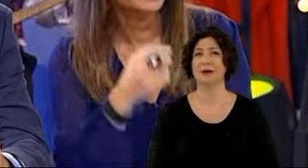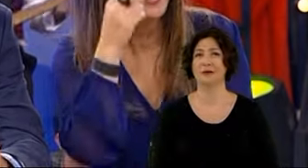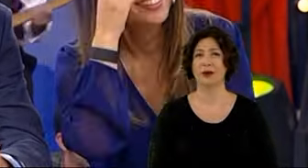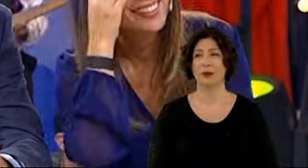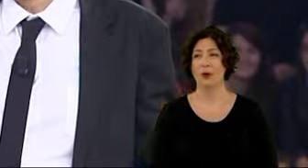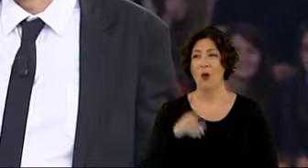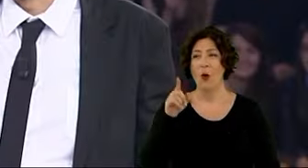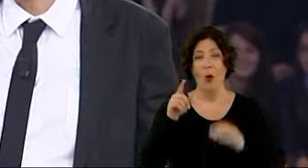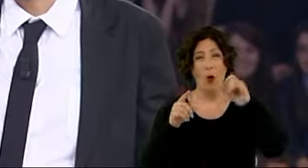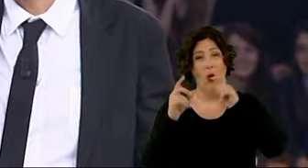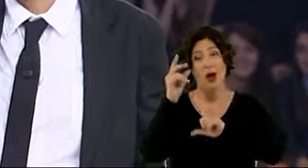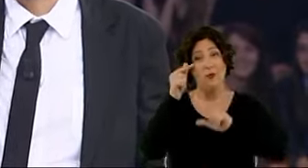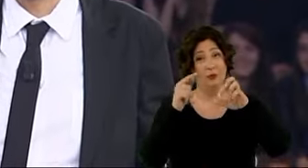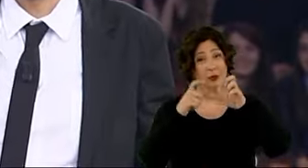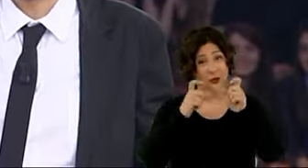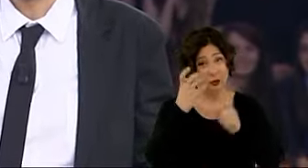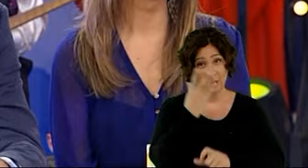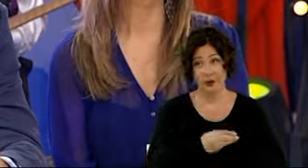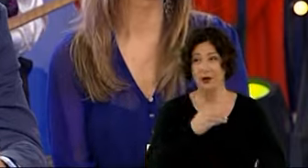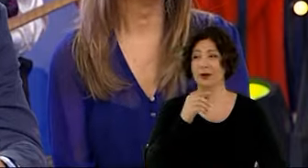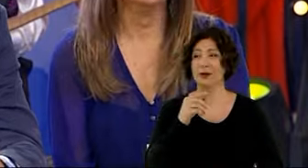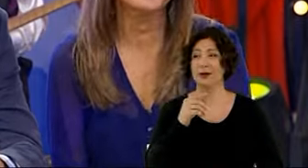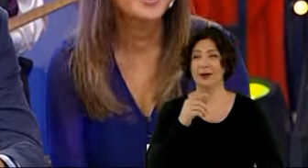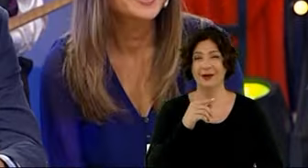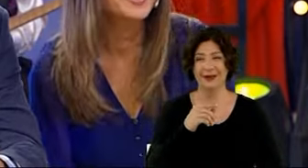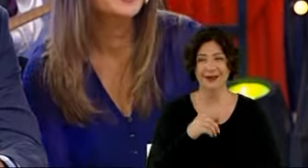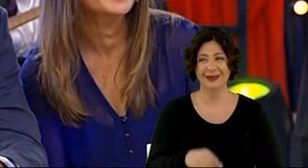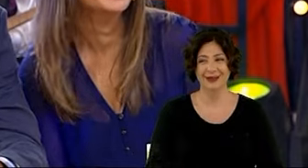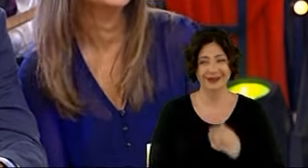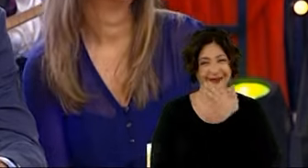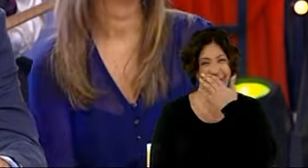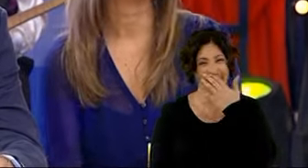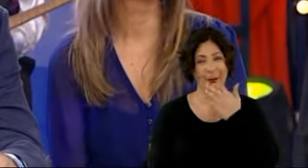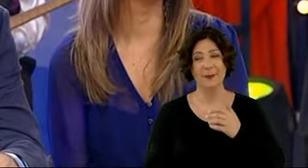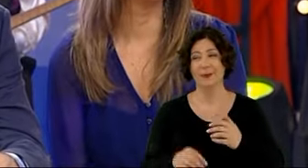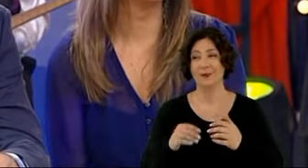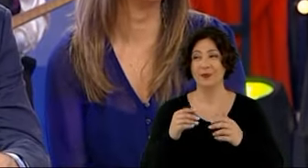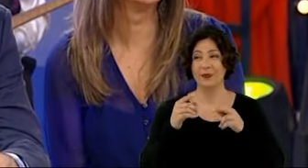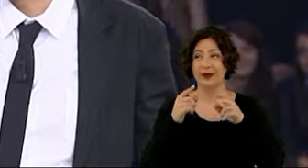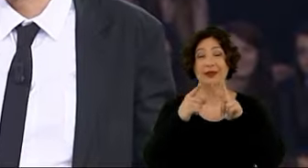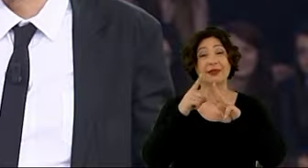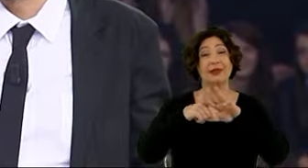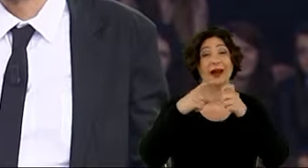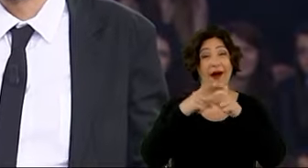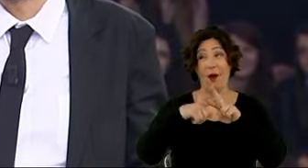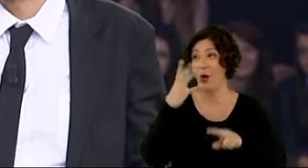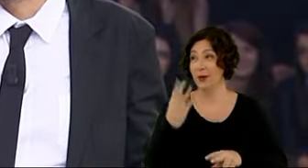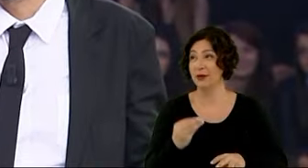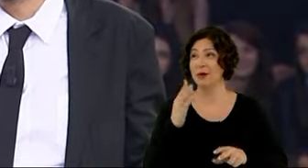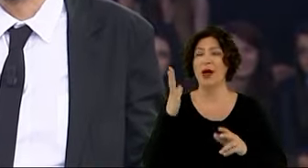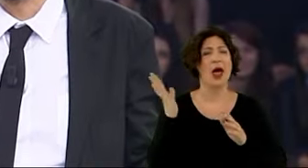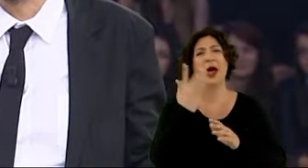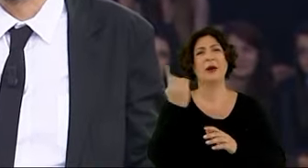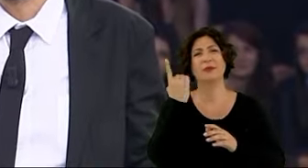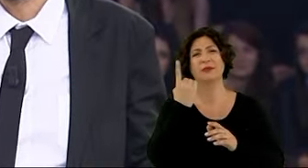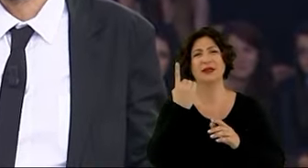O Oedipus olabilir. Başka ne olabilir? Antigone olabilir. Shakespeare'in herhangi bir